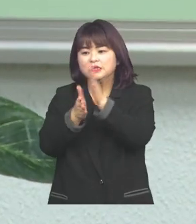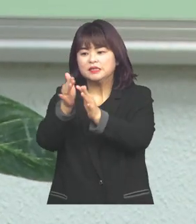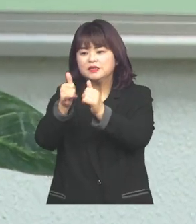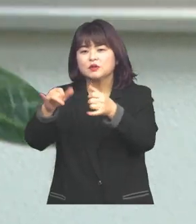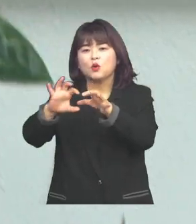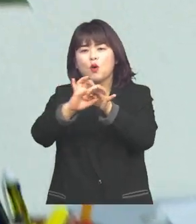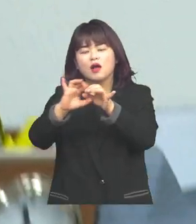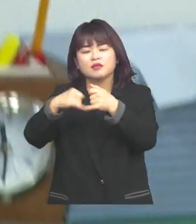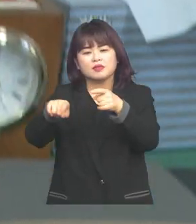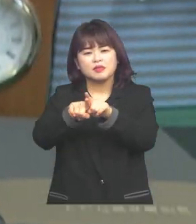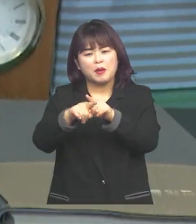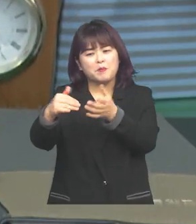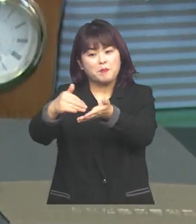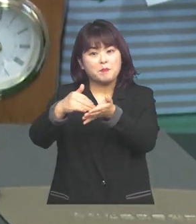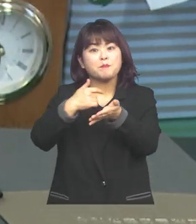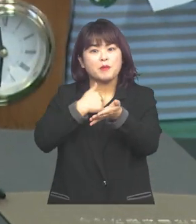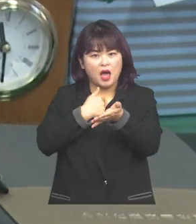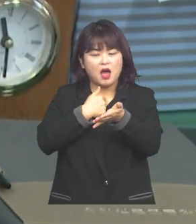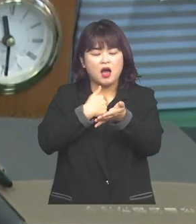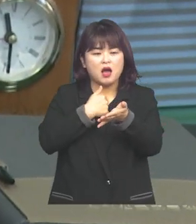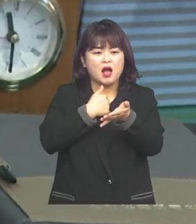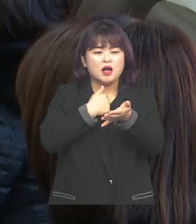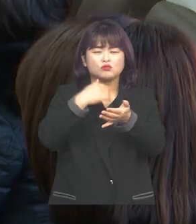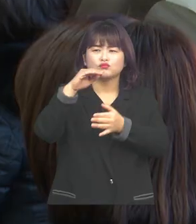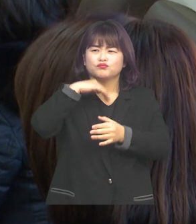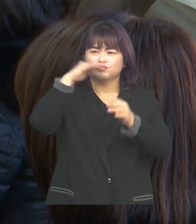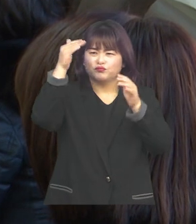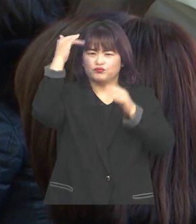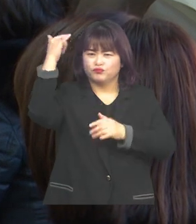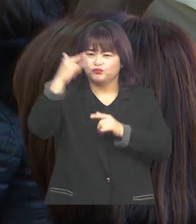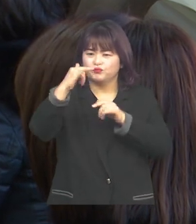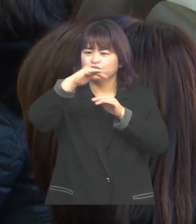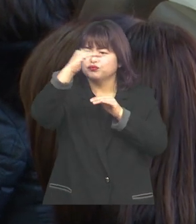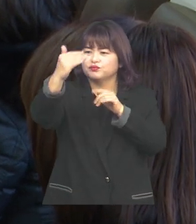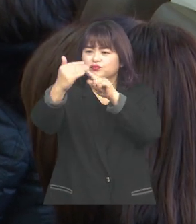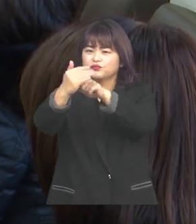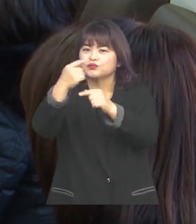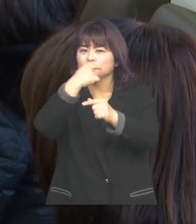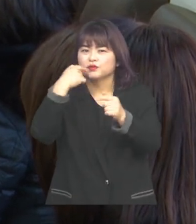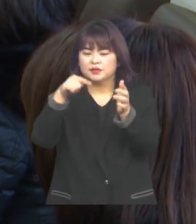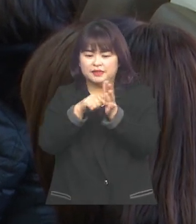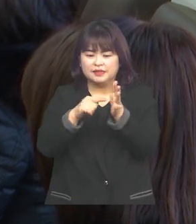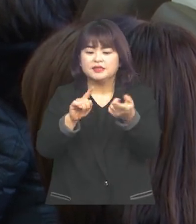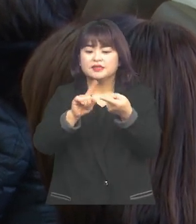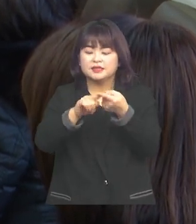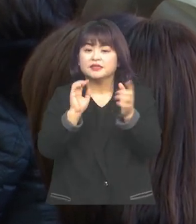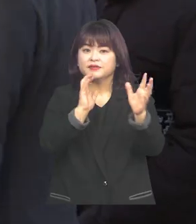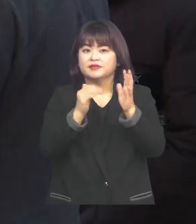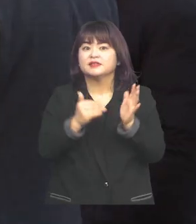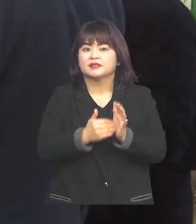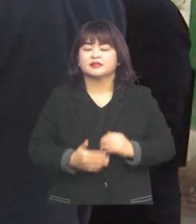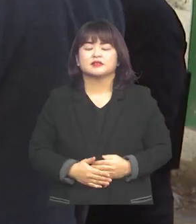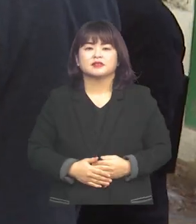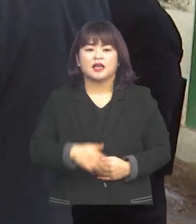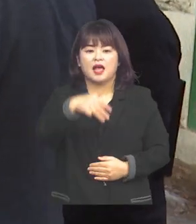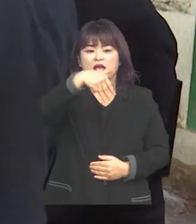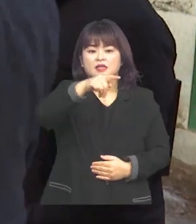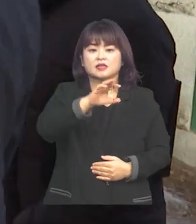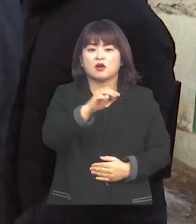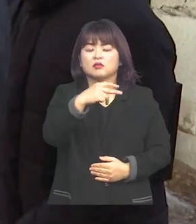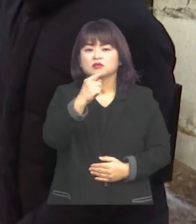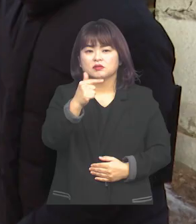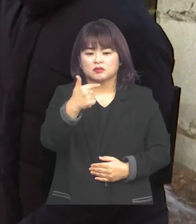간담회를 가지면서 기요청했던 보담보도육교 차양막 설치 등의 처리가 완료되었음을 이야기했습니다. 이후